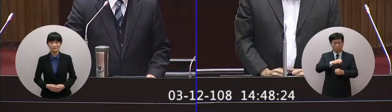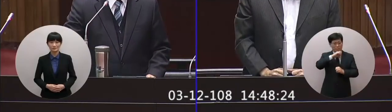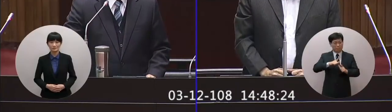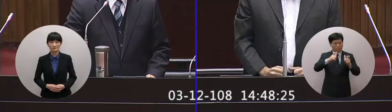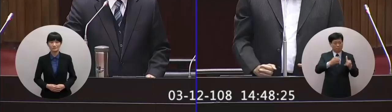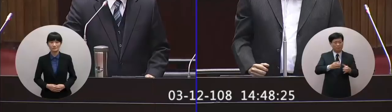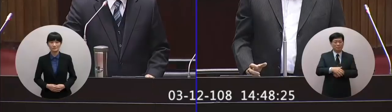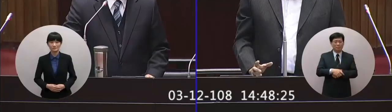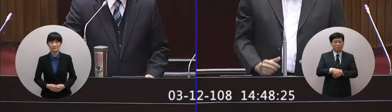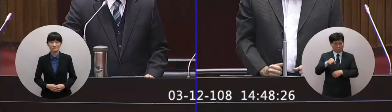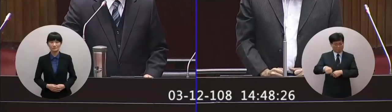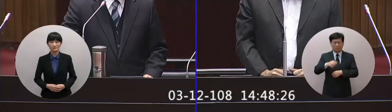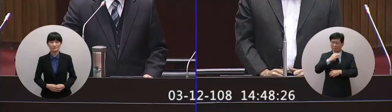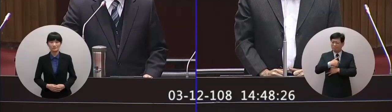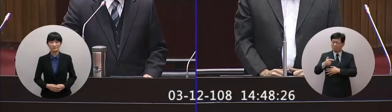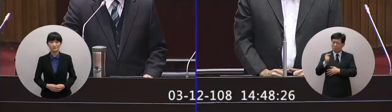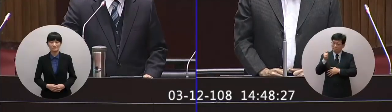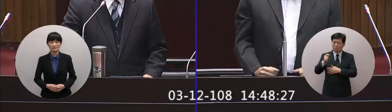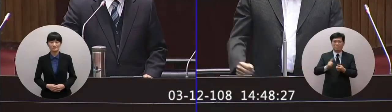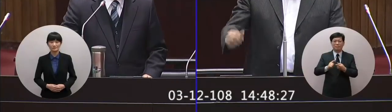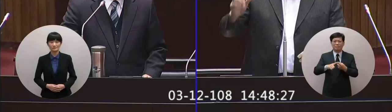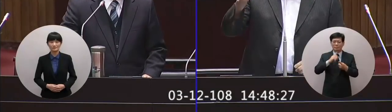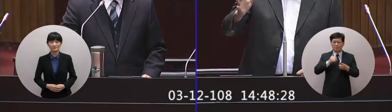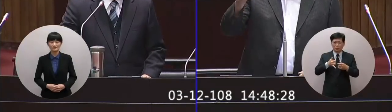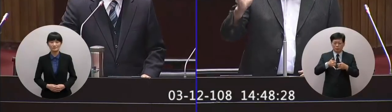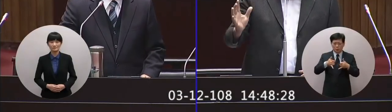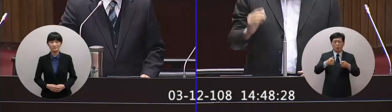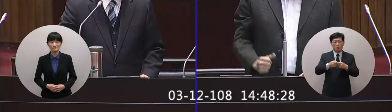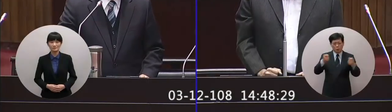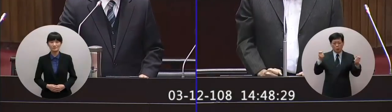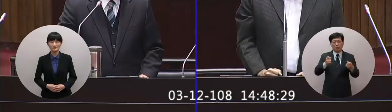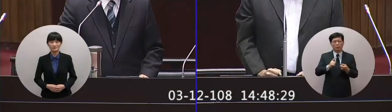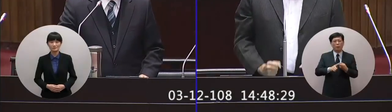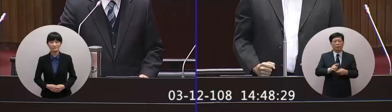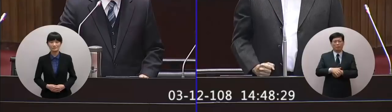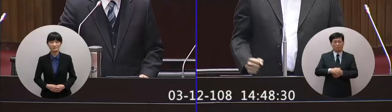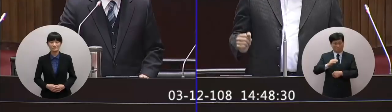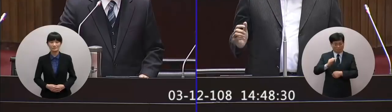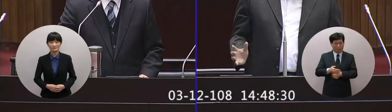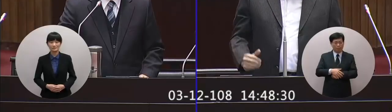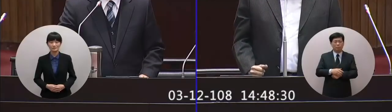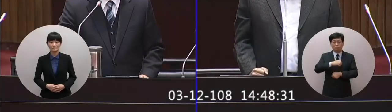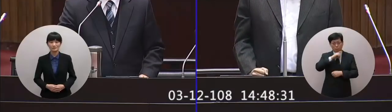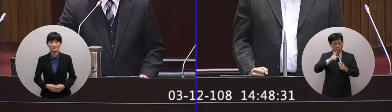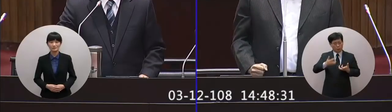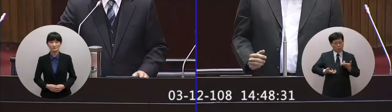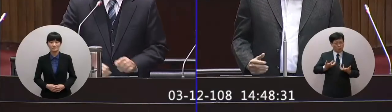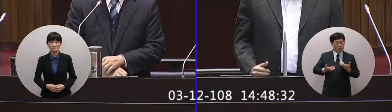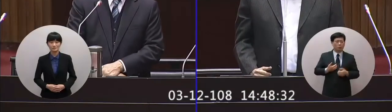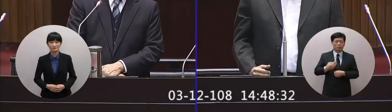东，这里虽然乡下一点，路途也稍微比较远，但是屏东热